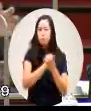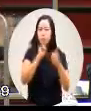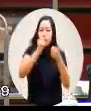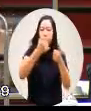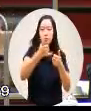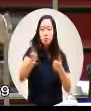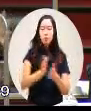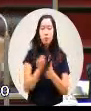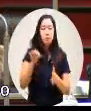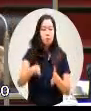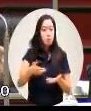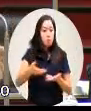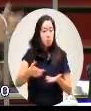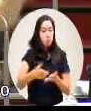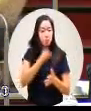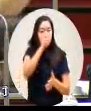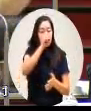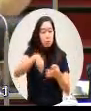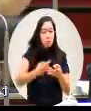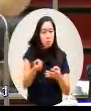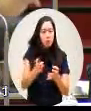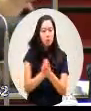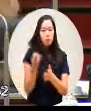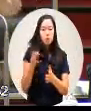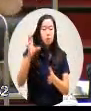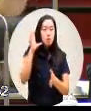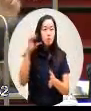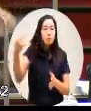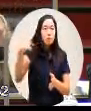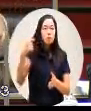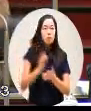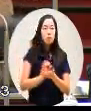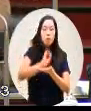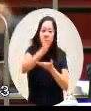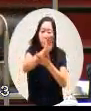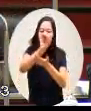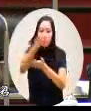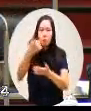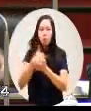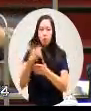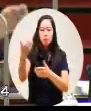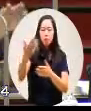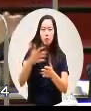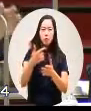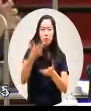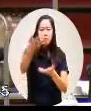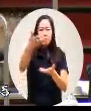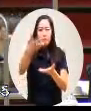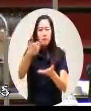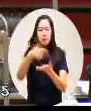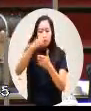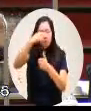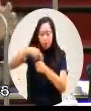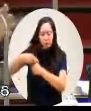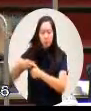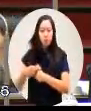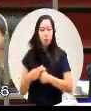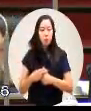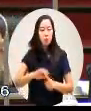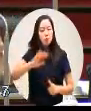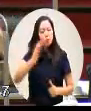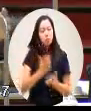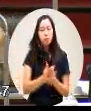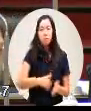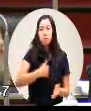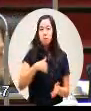这个代志是好事啊！媒体继续甲报道，讲哪讲，一定要甲追杀。啊，但是事实就是事实，没有事实